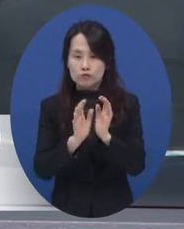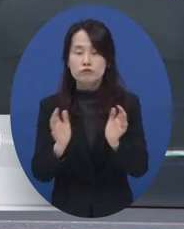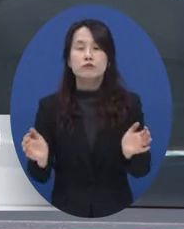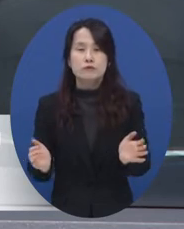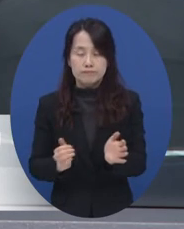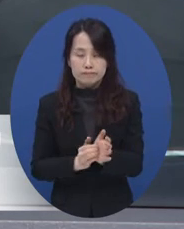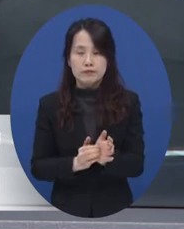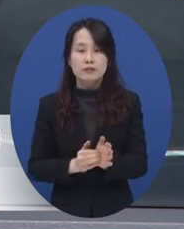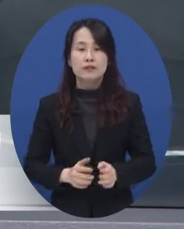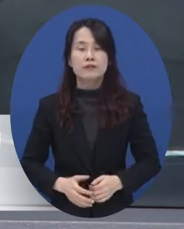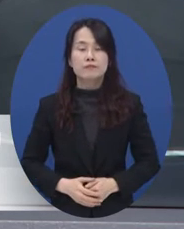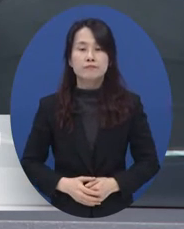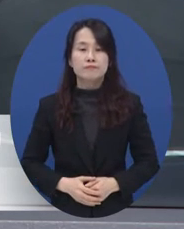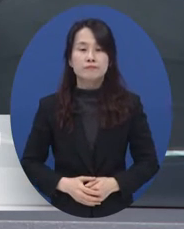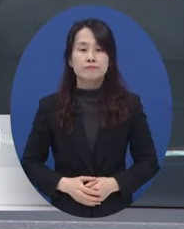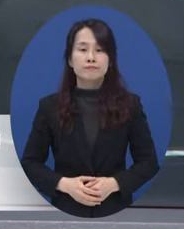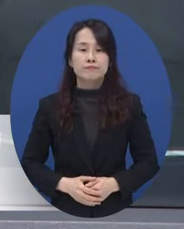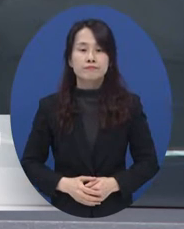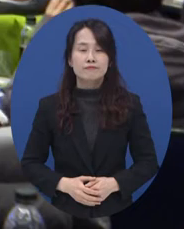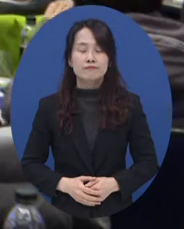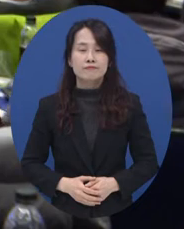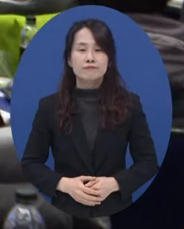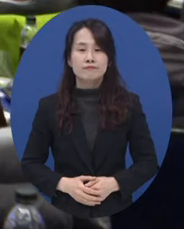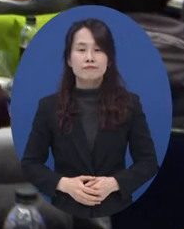열렸습니다. 구영슬 기자입니다.